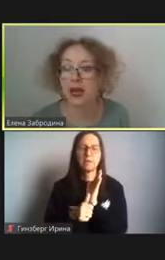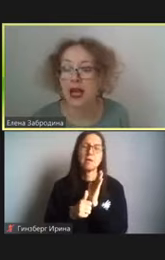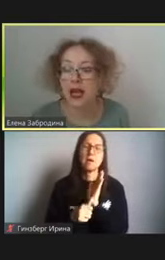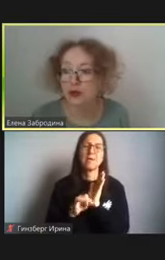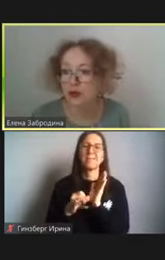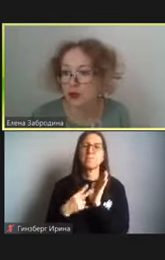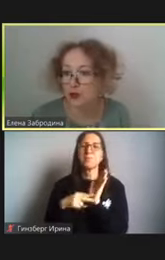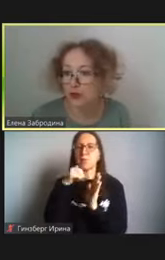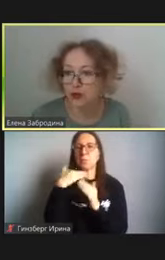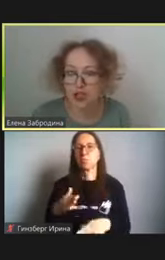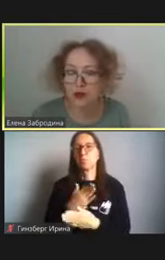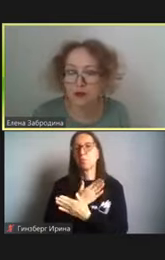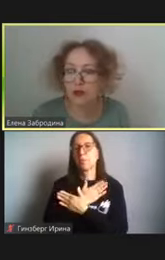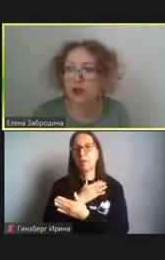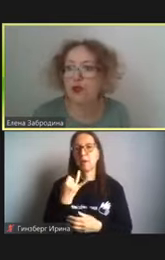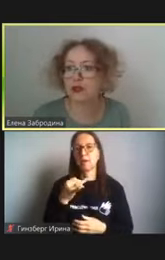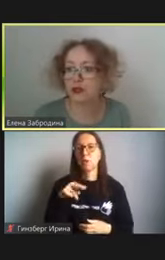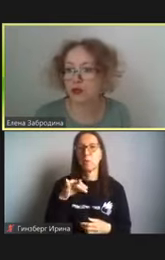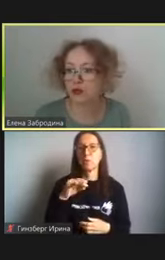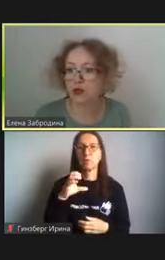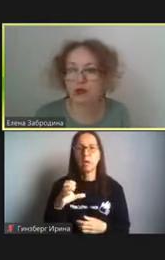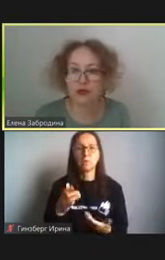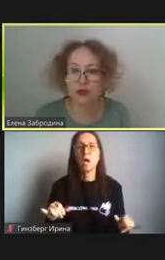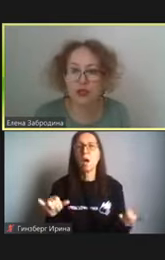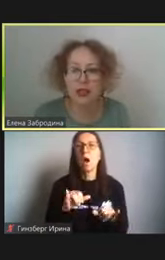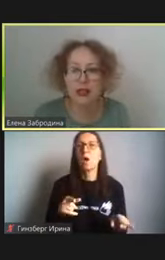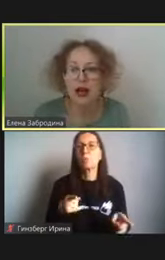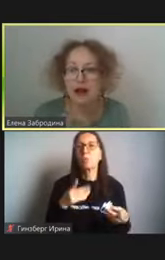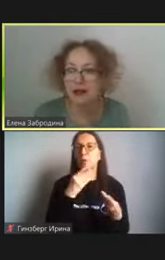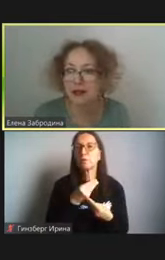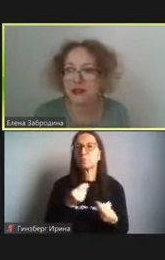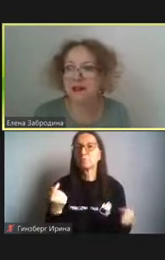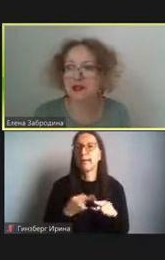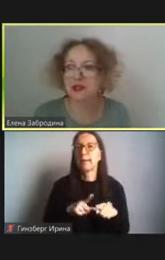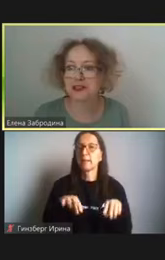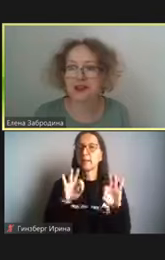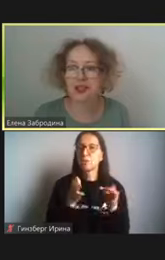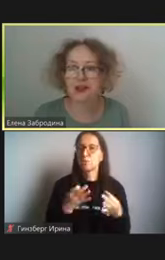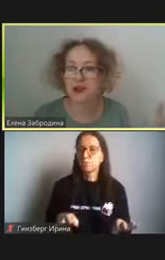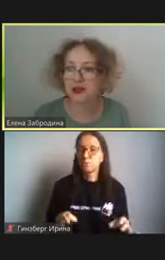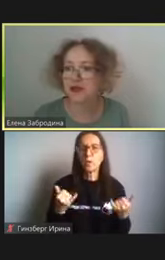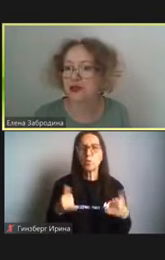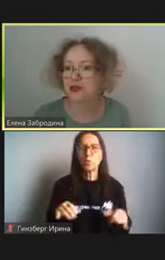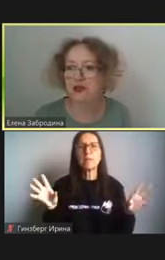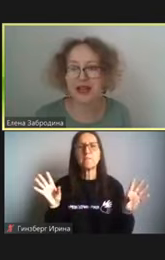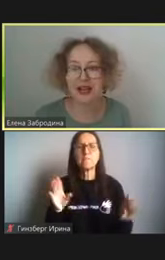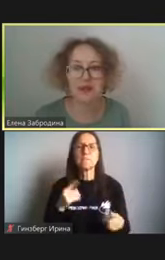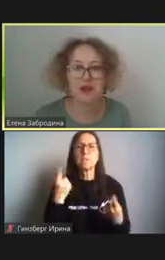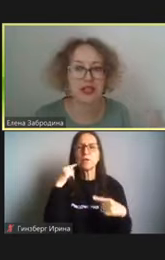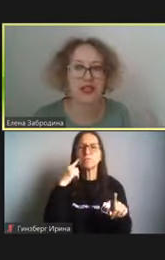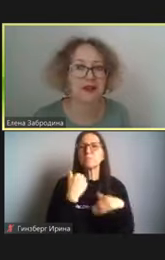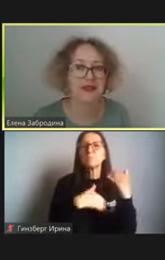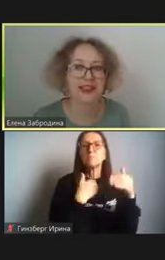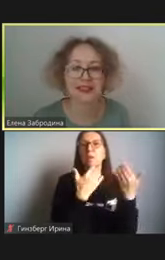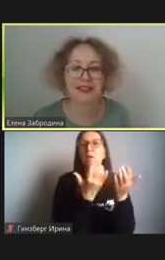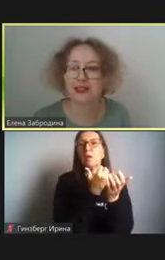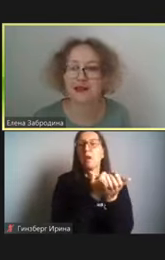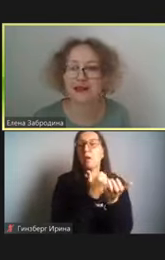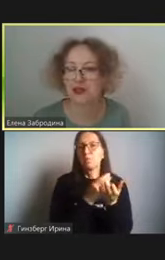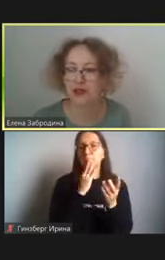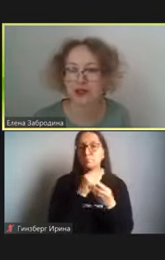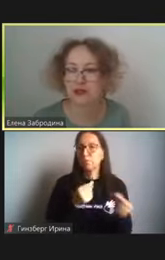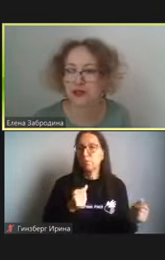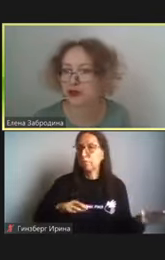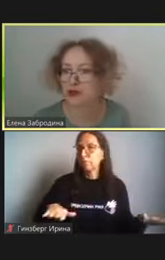умирает. И вот куда же уходит это искусство? Неужели и все его достижения уходят в никуда? Ведь больше не появляется